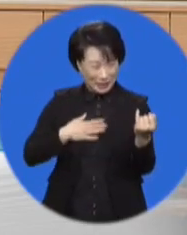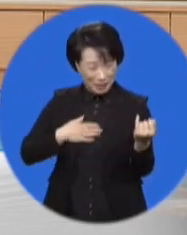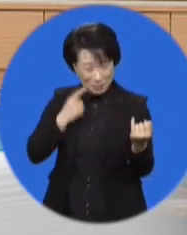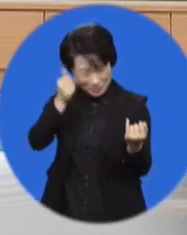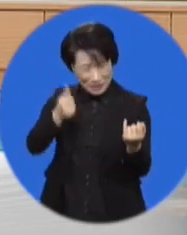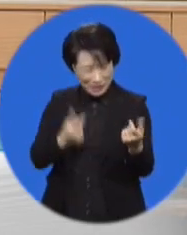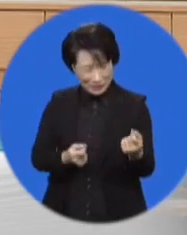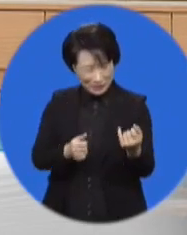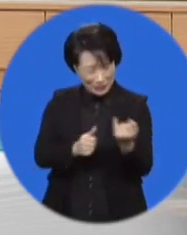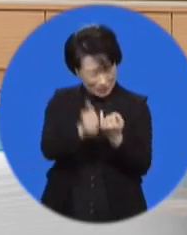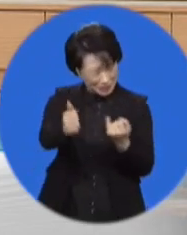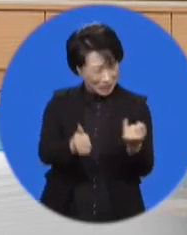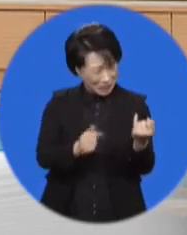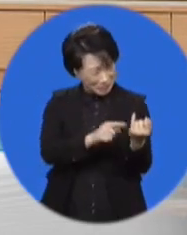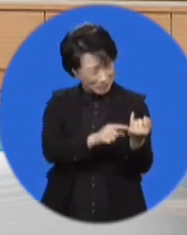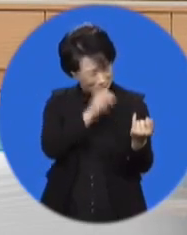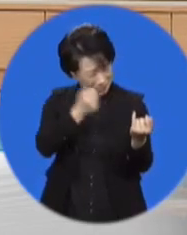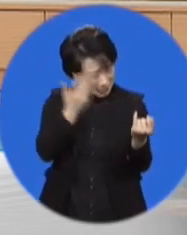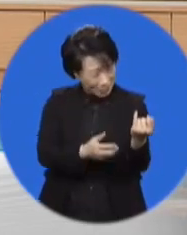과부는 어때?